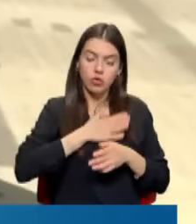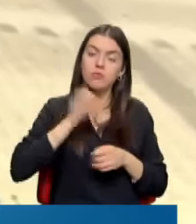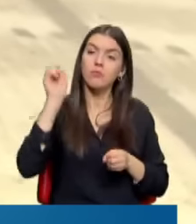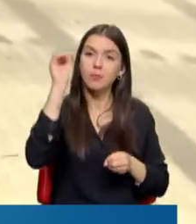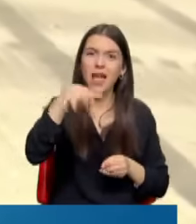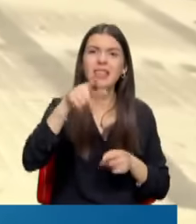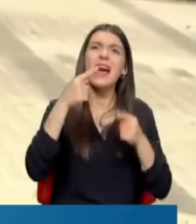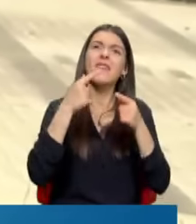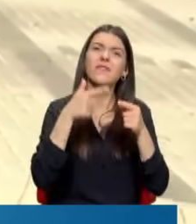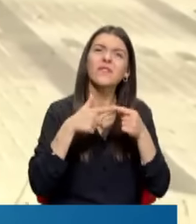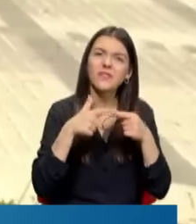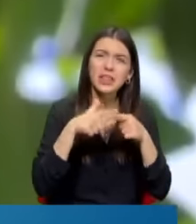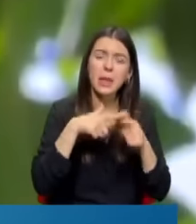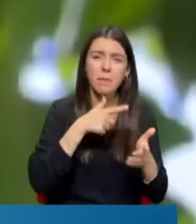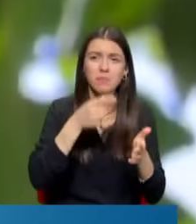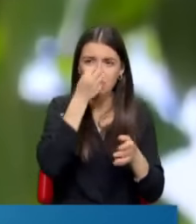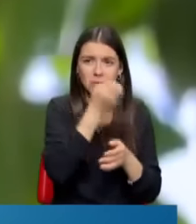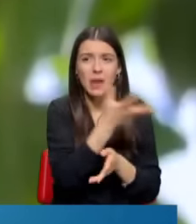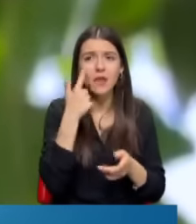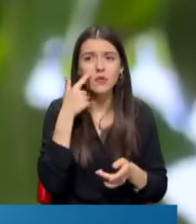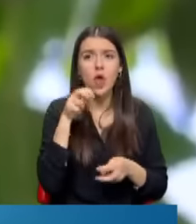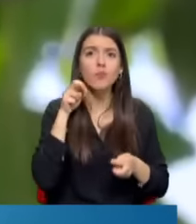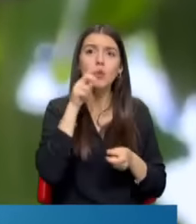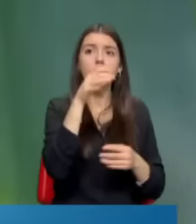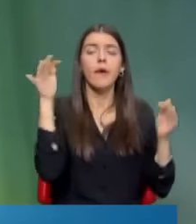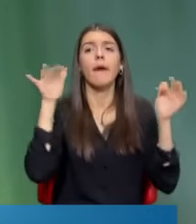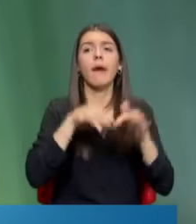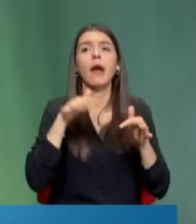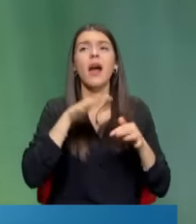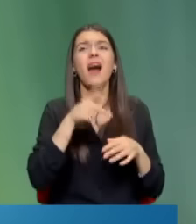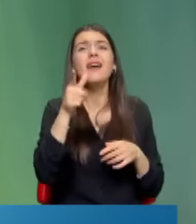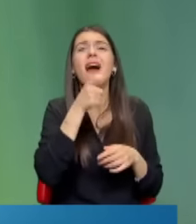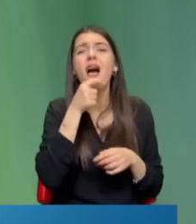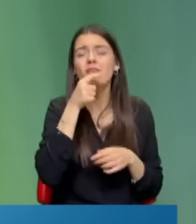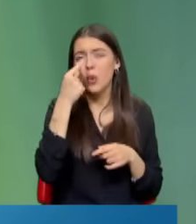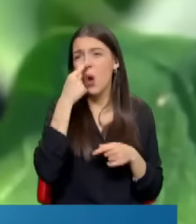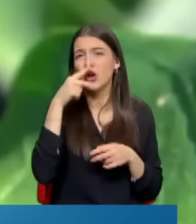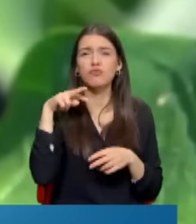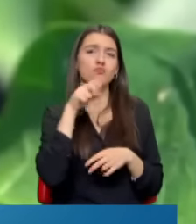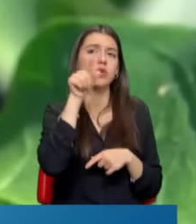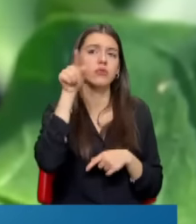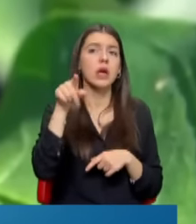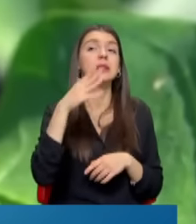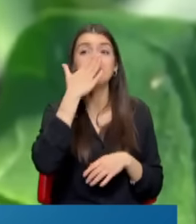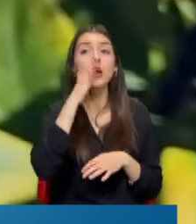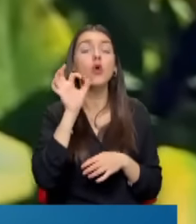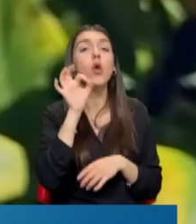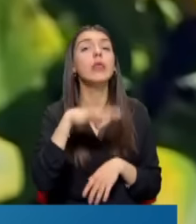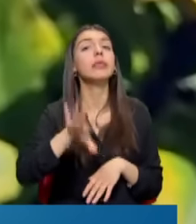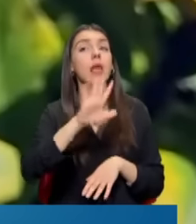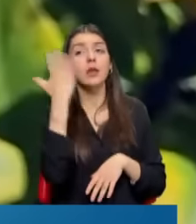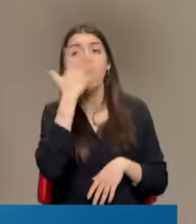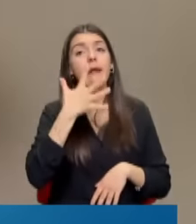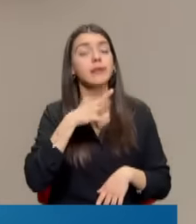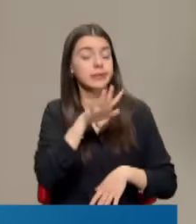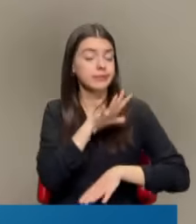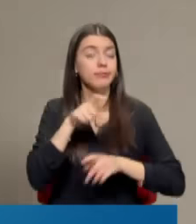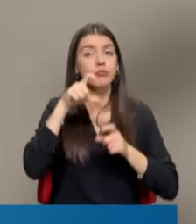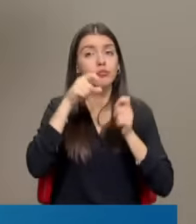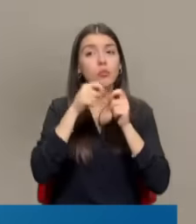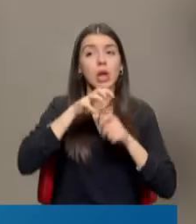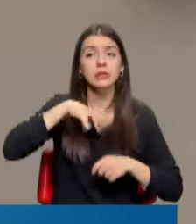Fındık bahçelerini istila eden böcekleri. O böcekler, yani kahverengi kokarcalar, sadece Ordu'da değil Karadeniz bölgesinin neredeyse